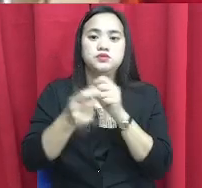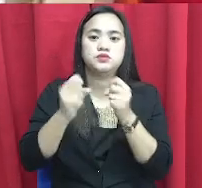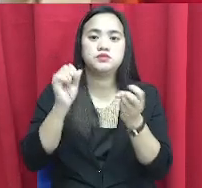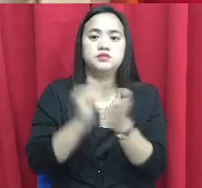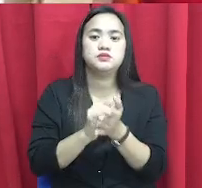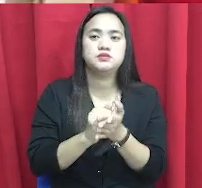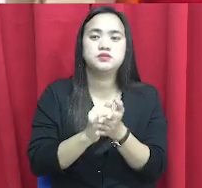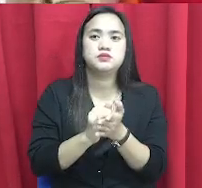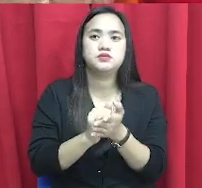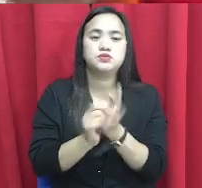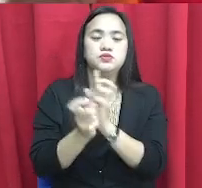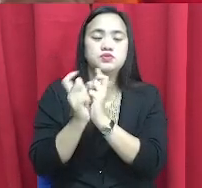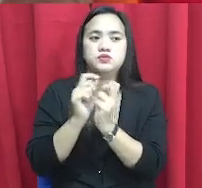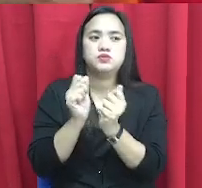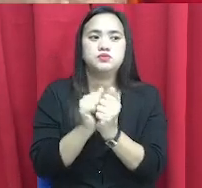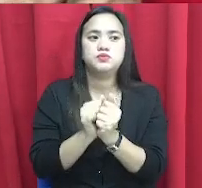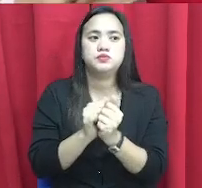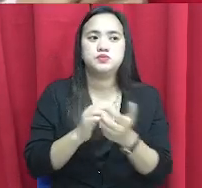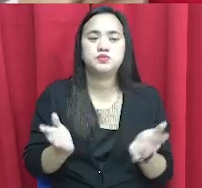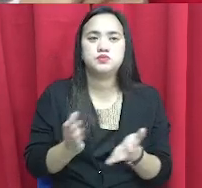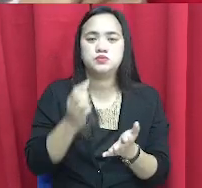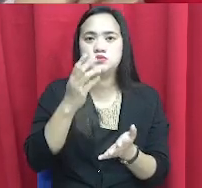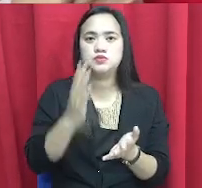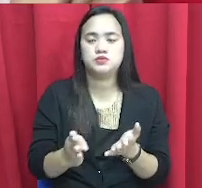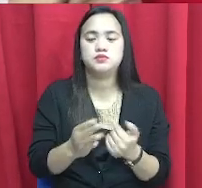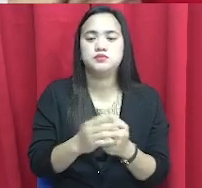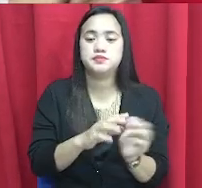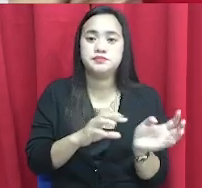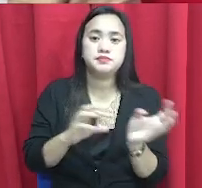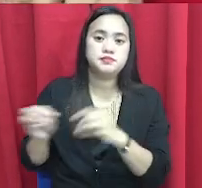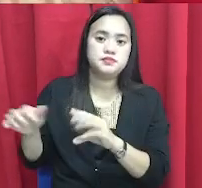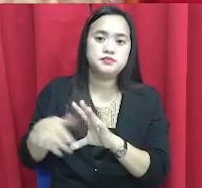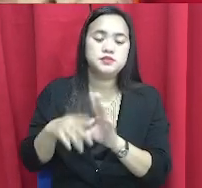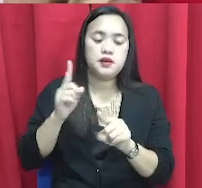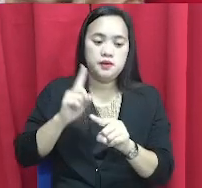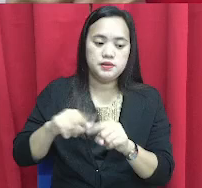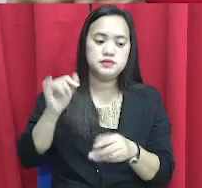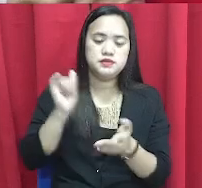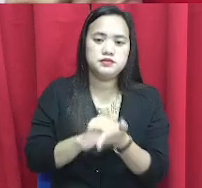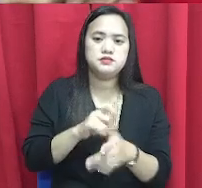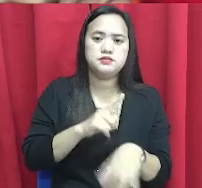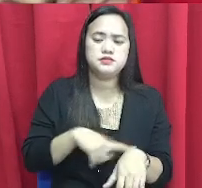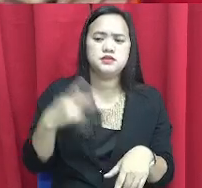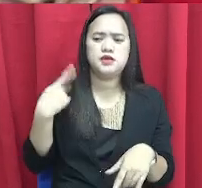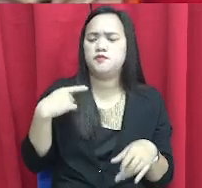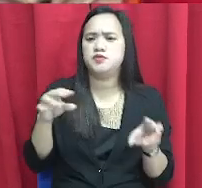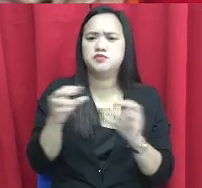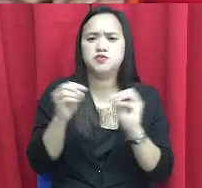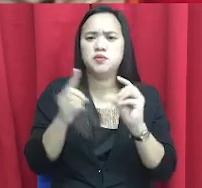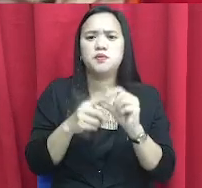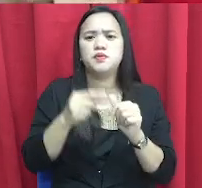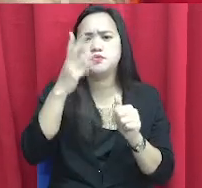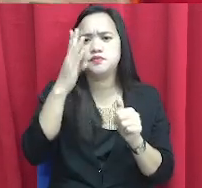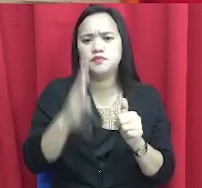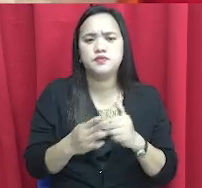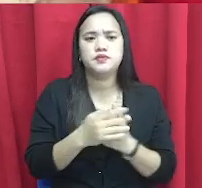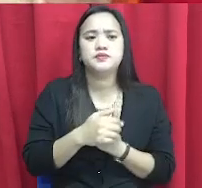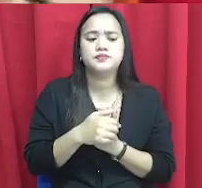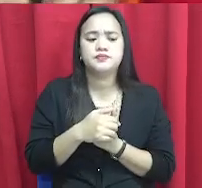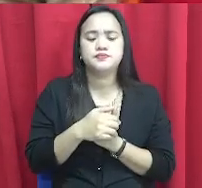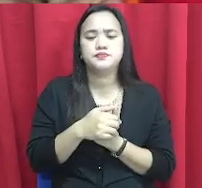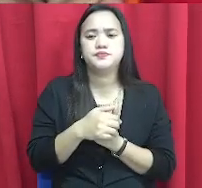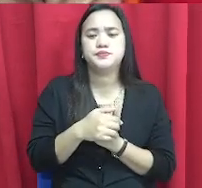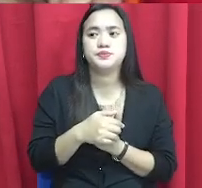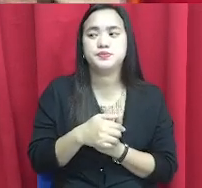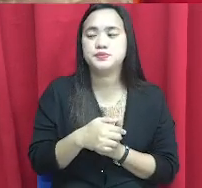at isama ang aking pamilya kung saan ako ilalagay ng panginoon pero that time Wala pa po akong salita ng Diyos niyan wala pa akong